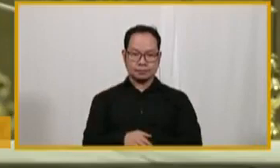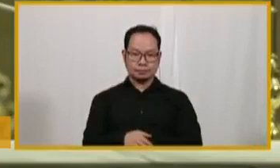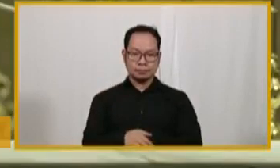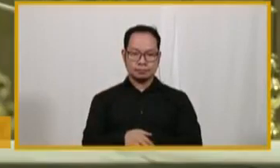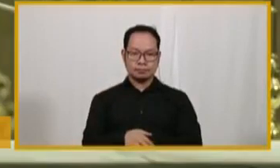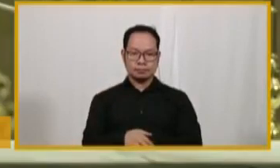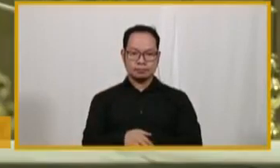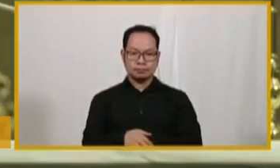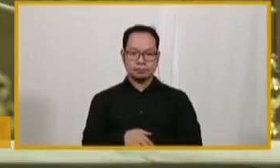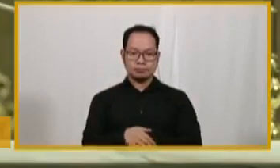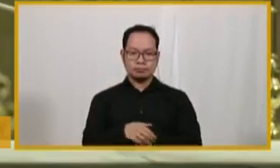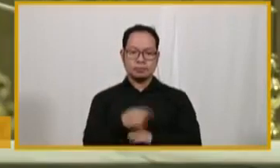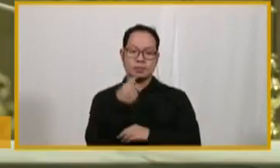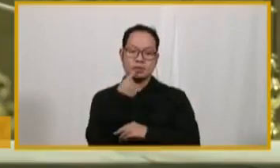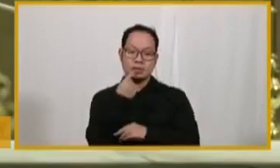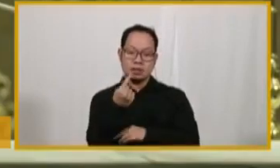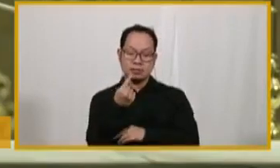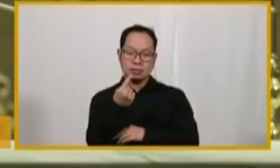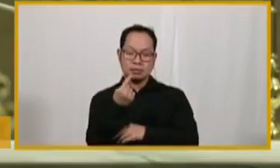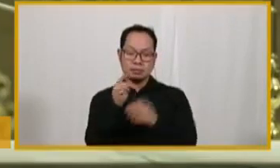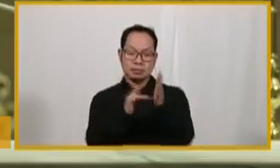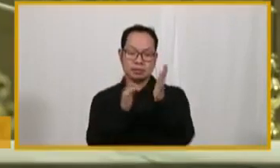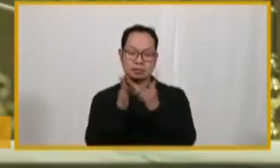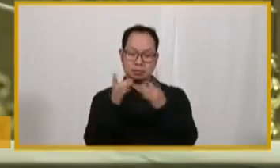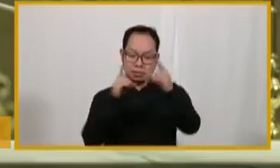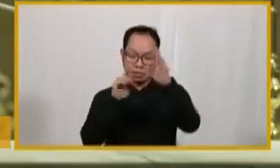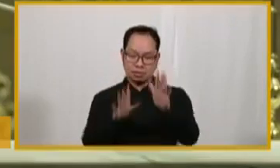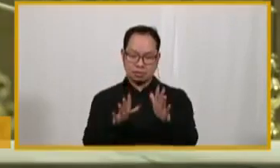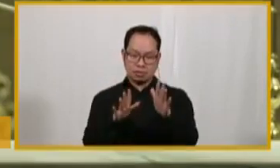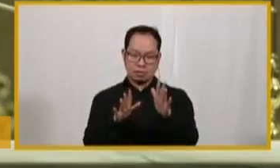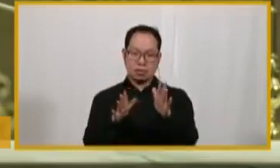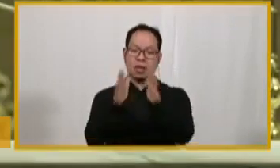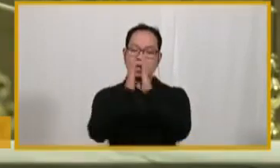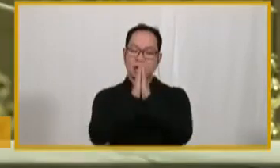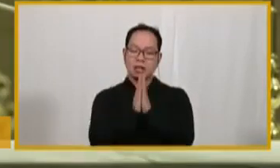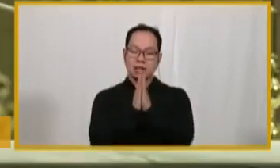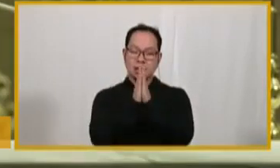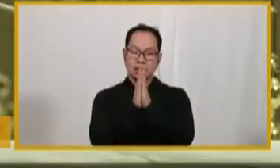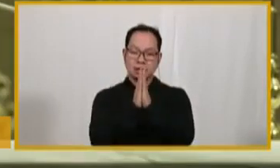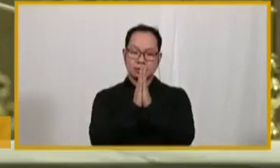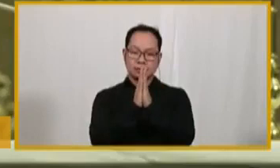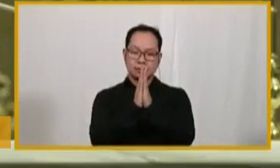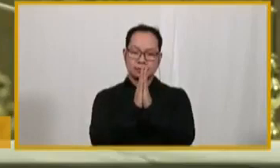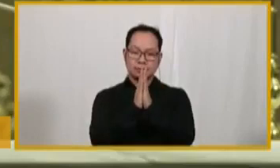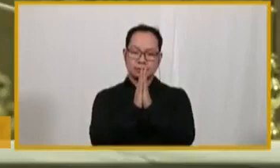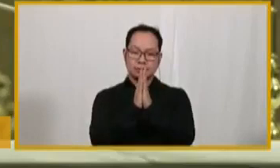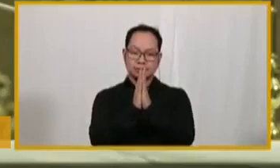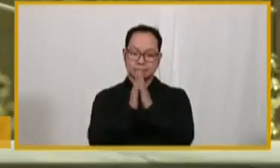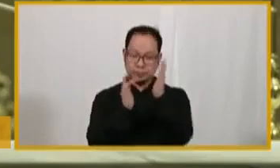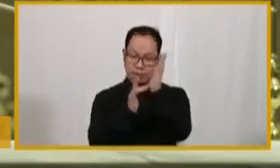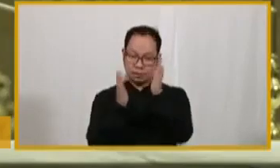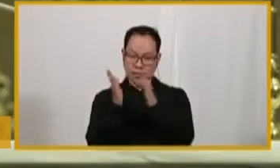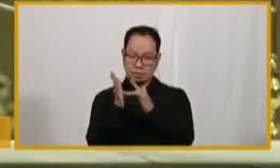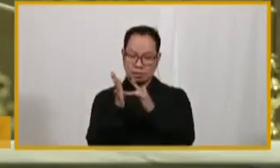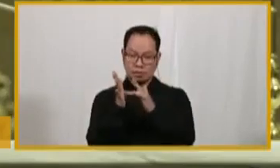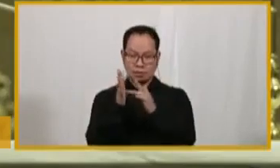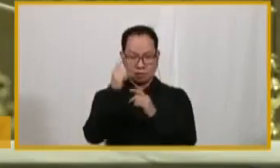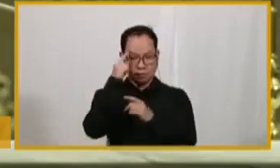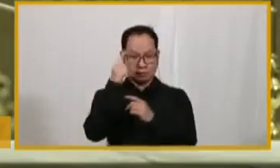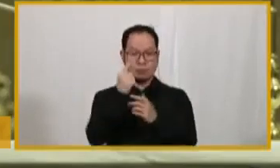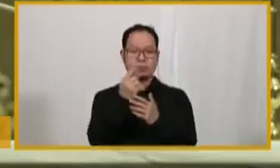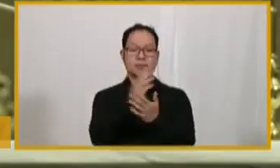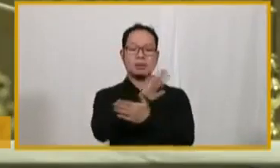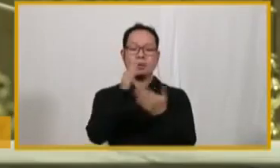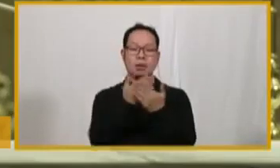naghabilin si Jesus sa kanyang mga alagad at nanalangin siya para sa kanila.